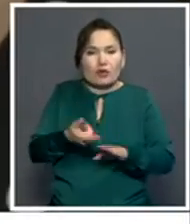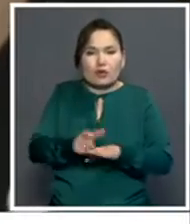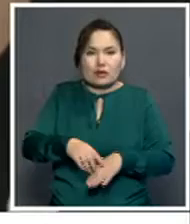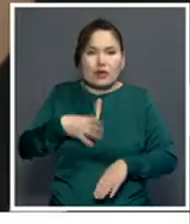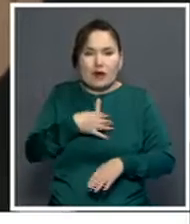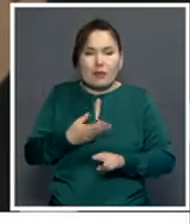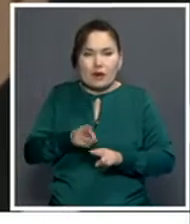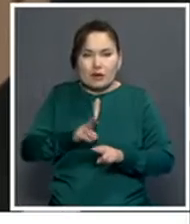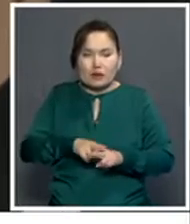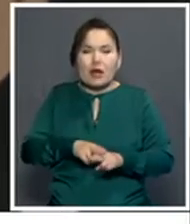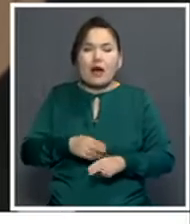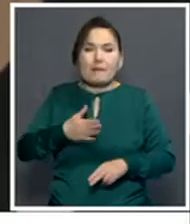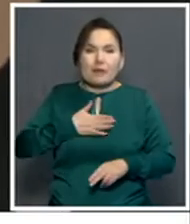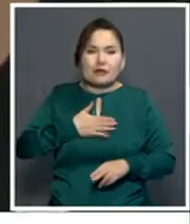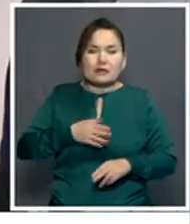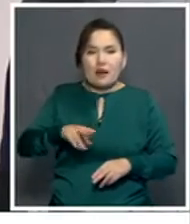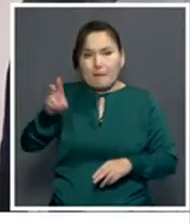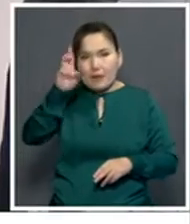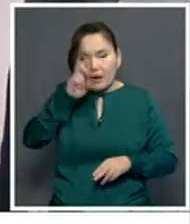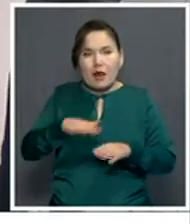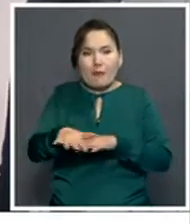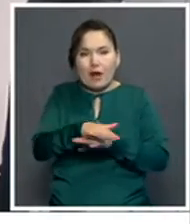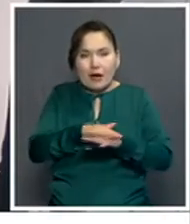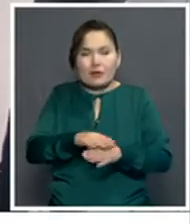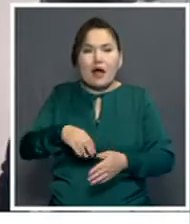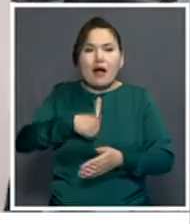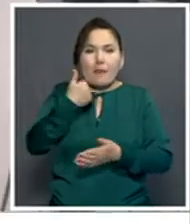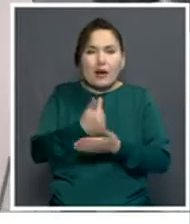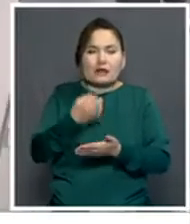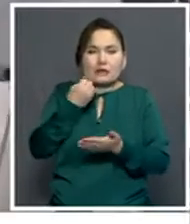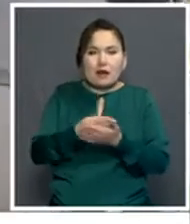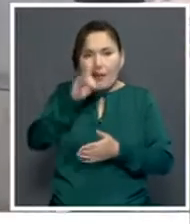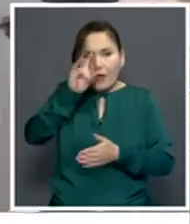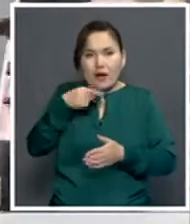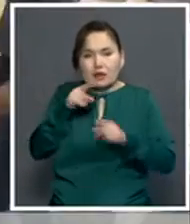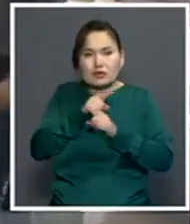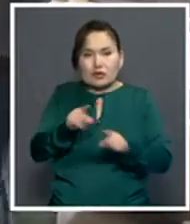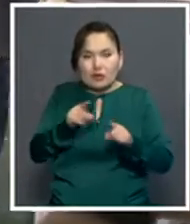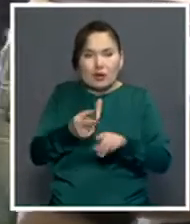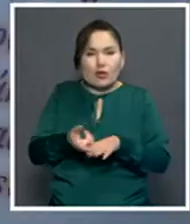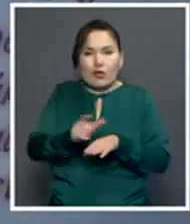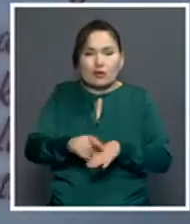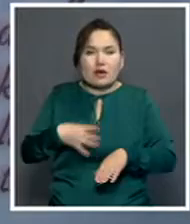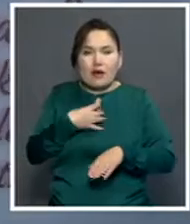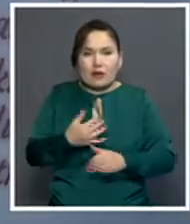сценарийдің кейіпкері болып кетпеу үшін билік те халықта басты құндылығын дәріптеп, өз шыңды ұстап тұруға